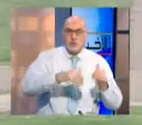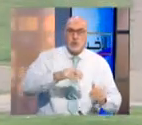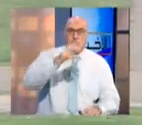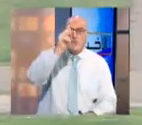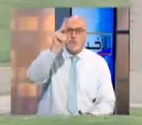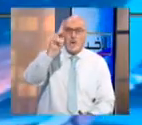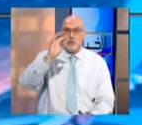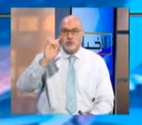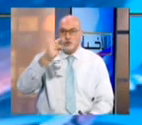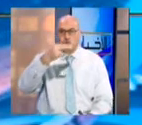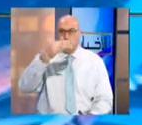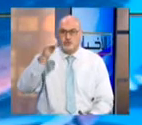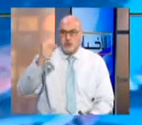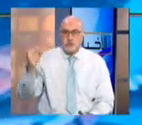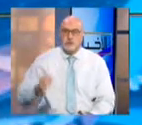وجنات.